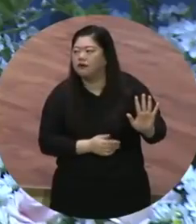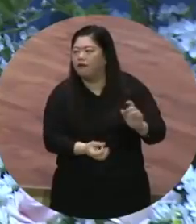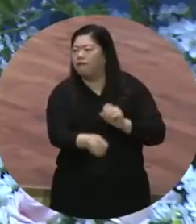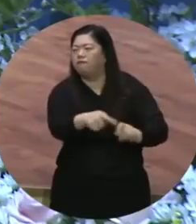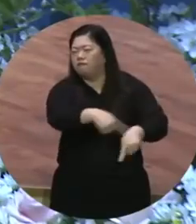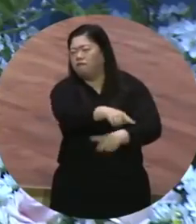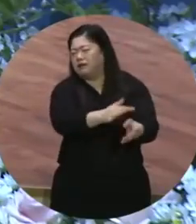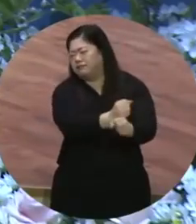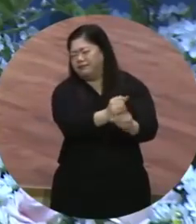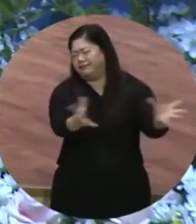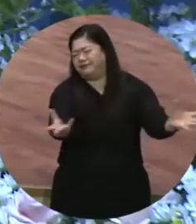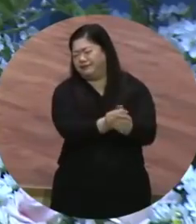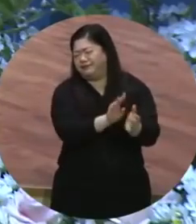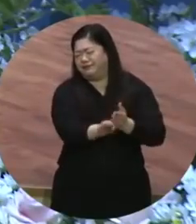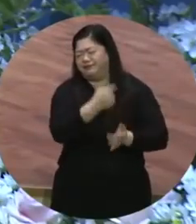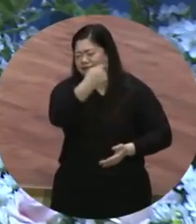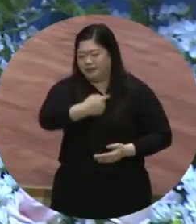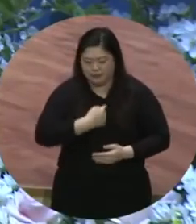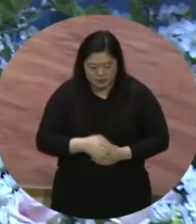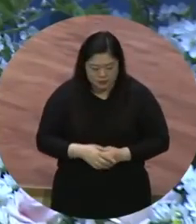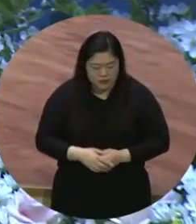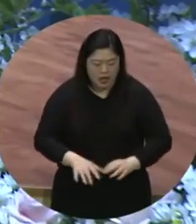아픕니다.